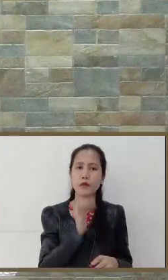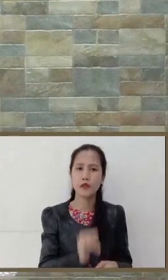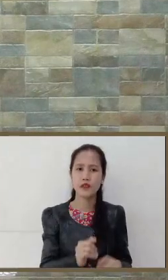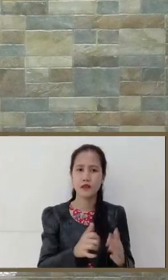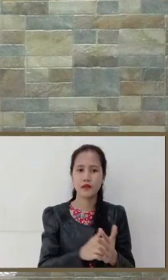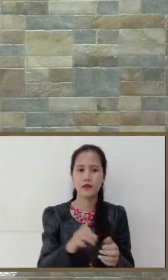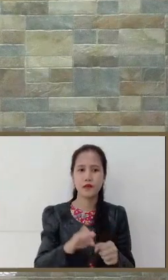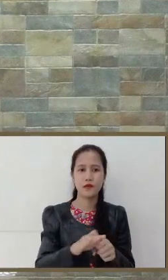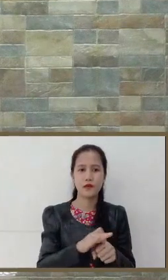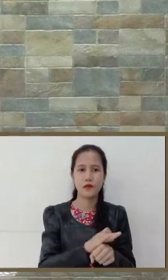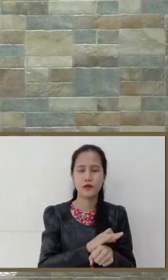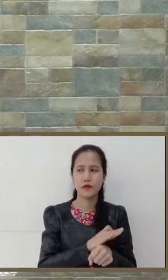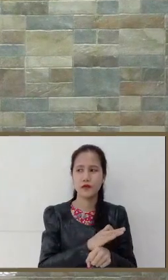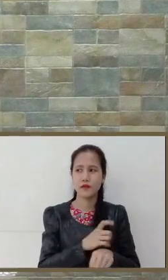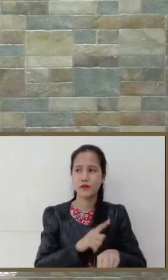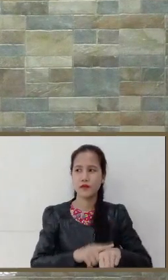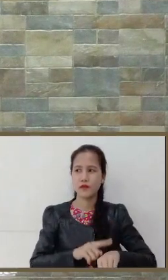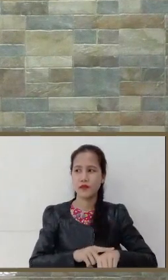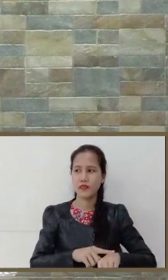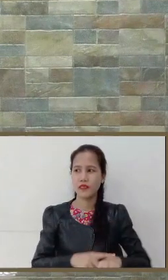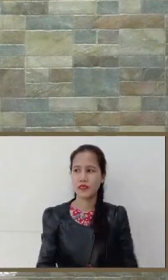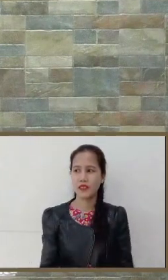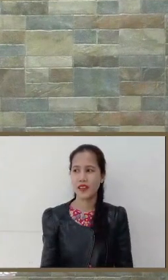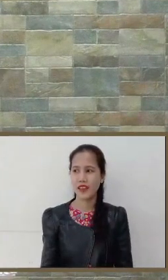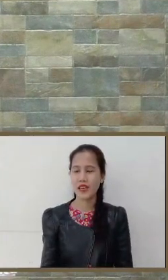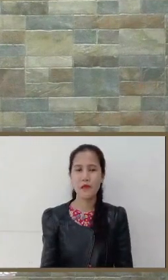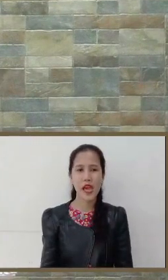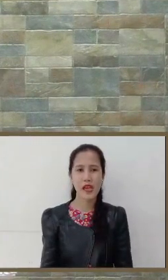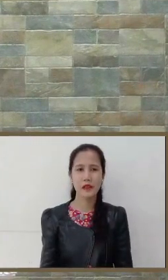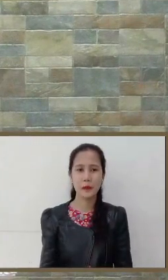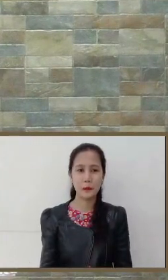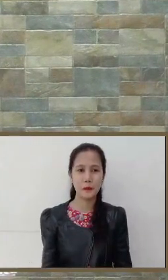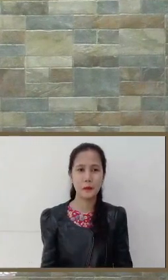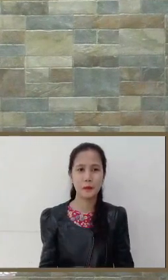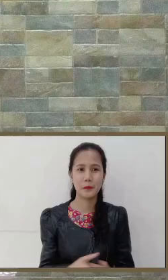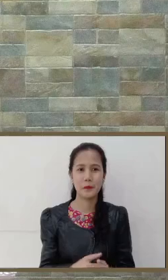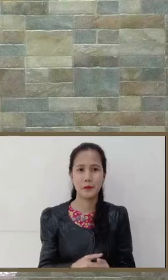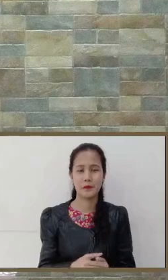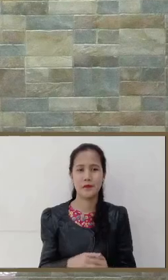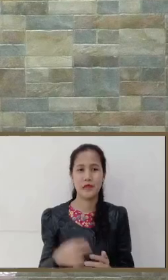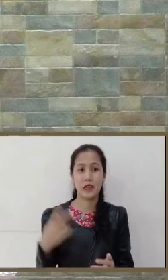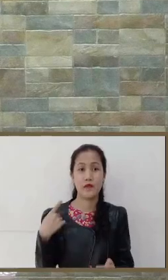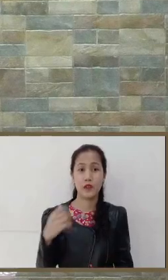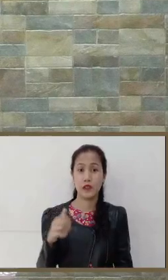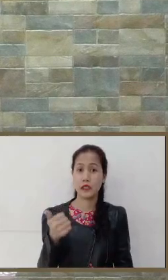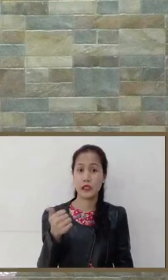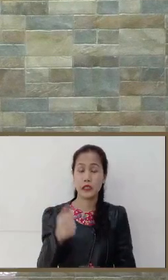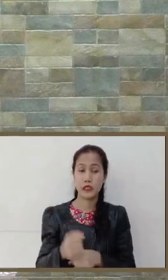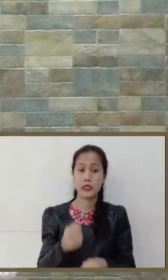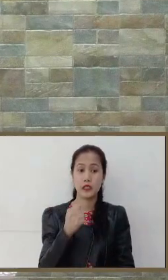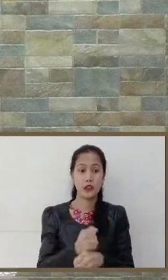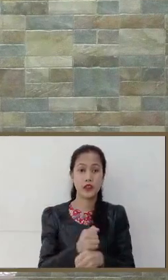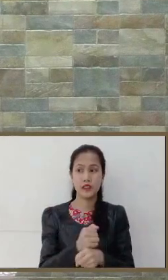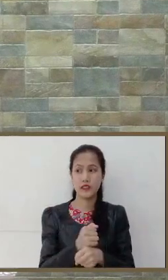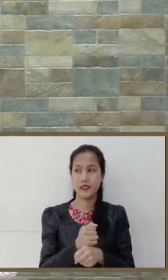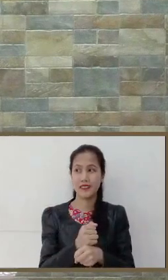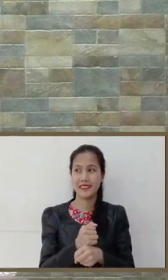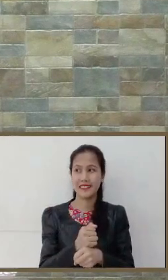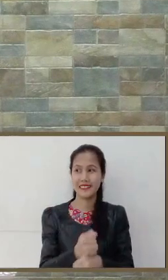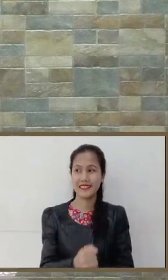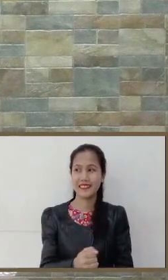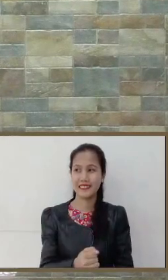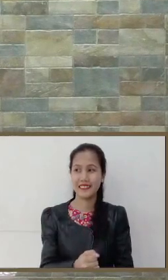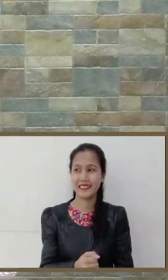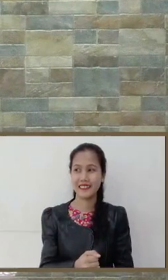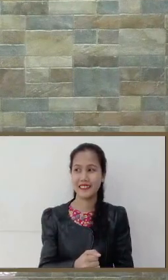by the grace of God, 10 years na ako pinagsuko ng buhay sa Panginoon, may mga nakita po ako, kasama akong full-time, ewan ko kung may, si Ma'am